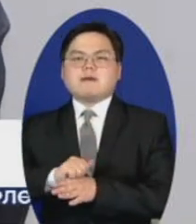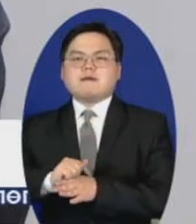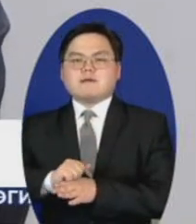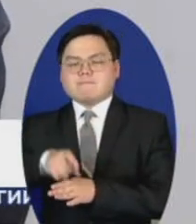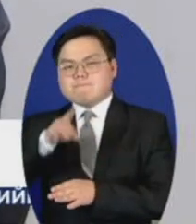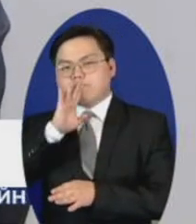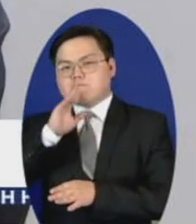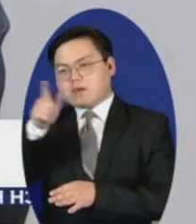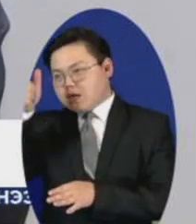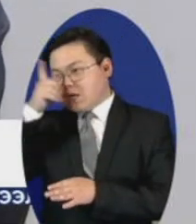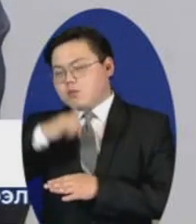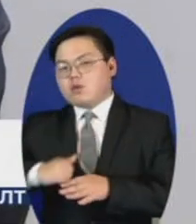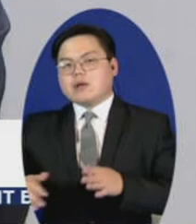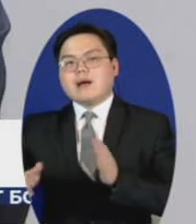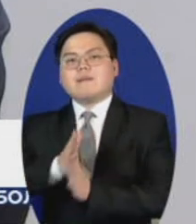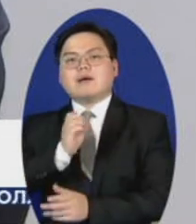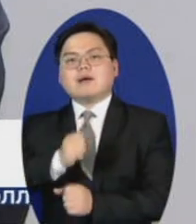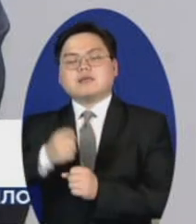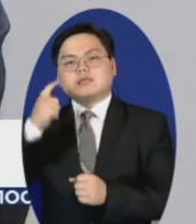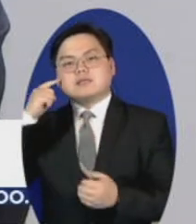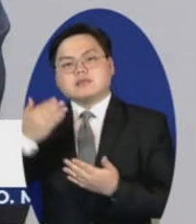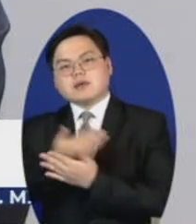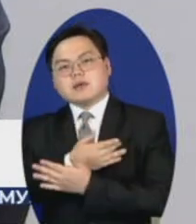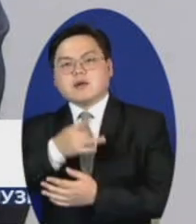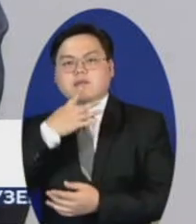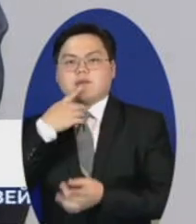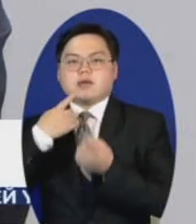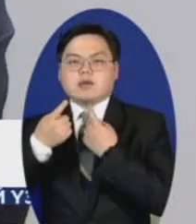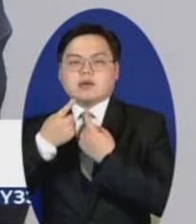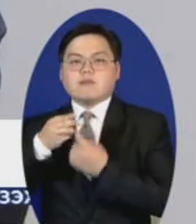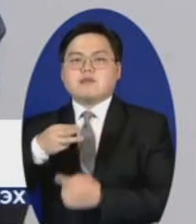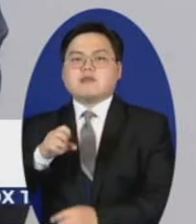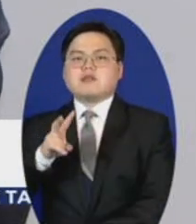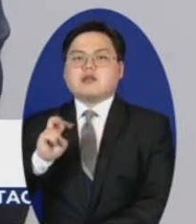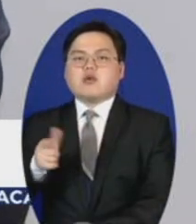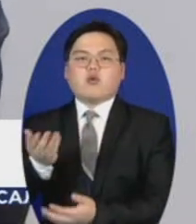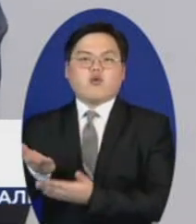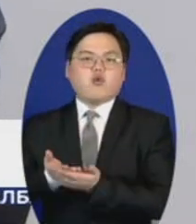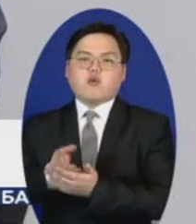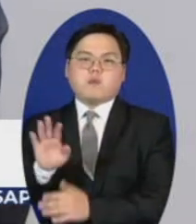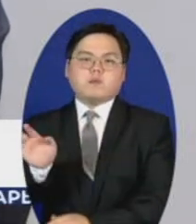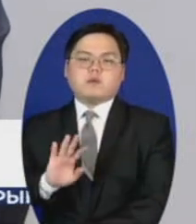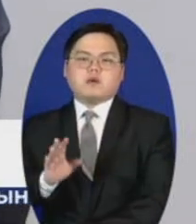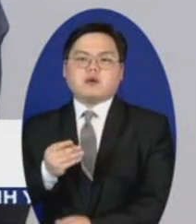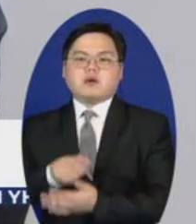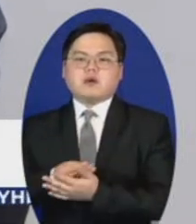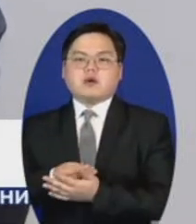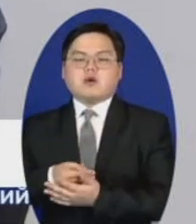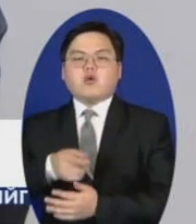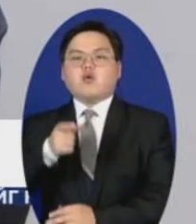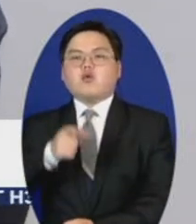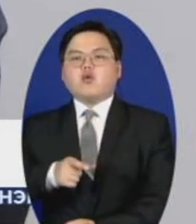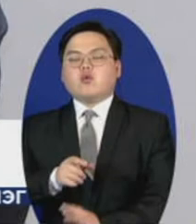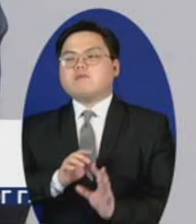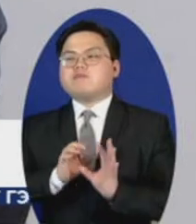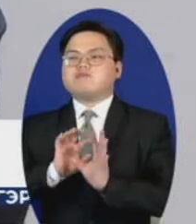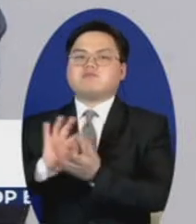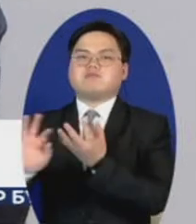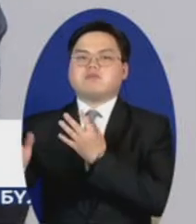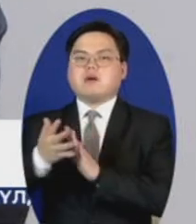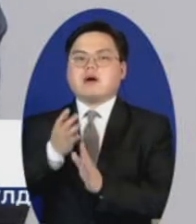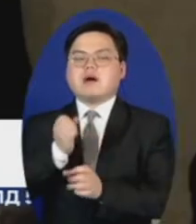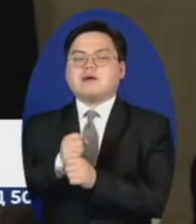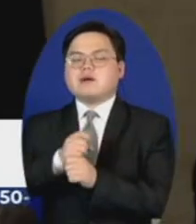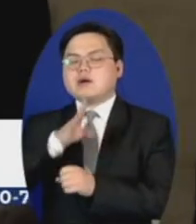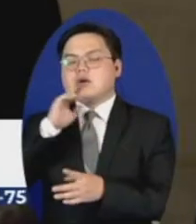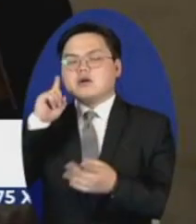Герман улстай хамтрах юм одоо санал явуулж байгаа. Гэтэл бид нар тэтгэлэг гоохч байгаа биш. Бид нар зөвхөн хүнээ сонгохоор хамтарч ажиллах гэж байгаа гэж ойлгож